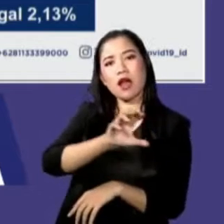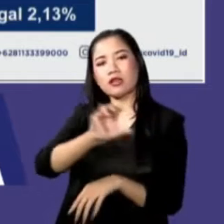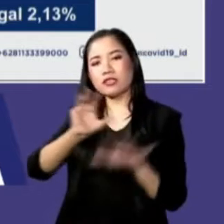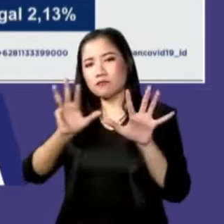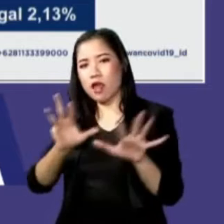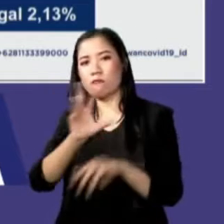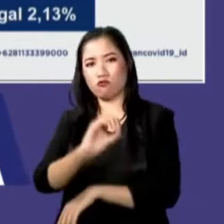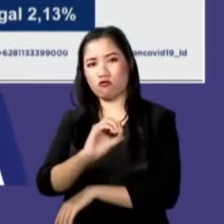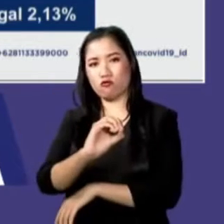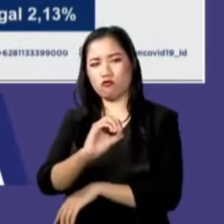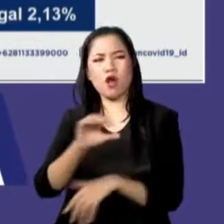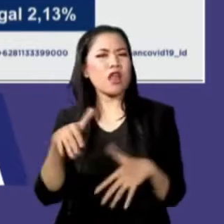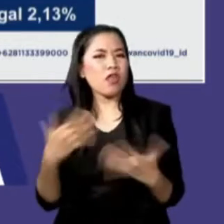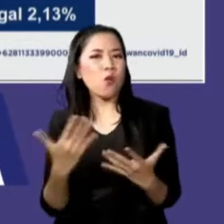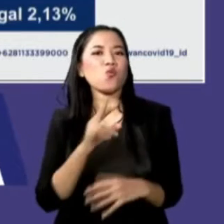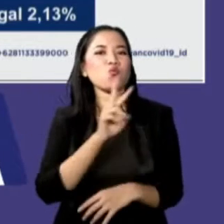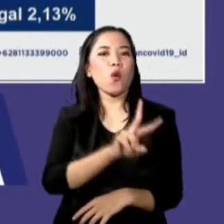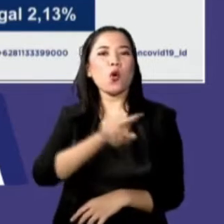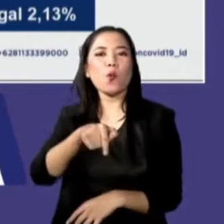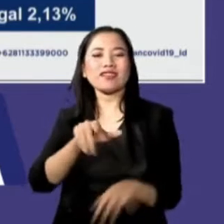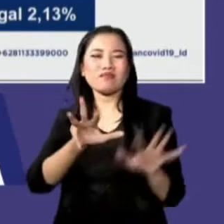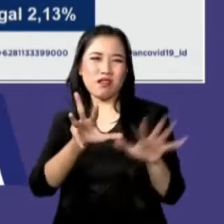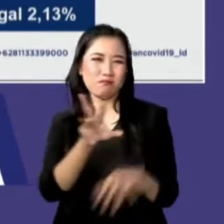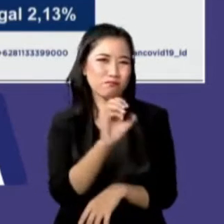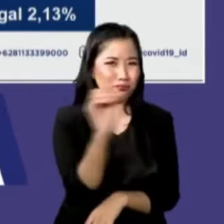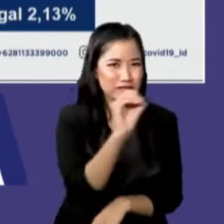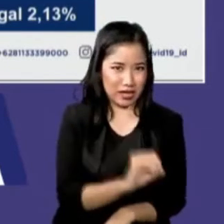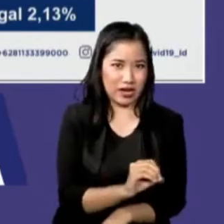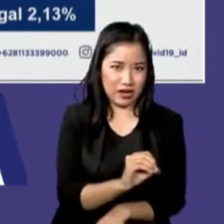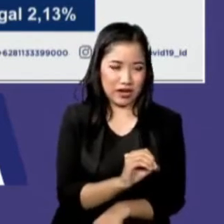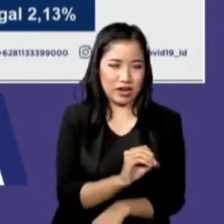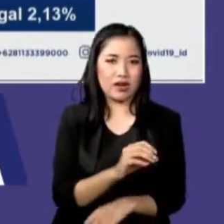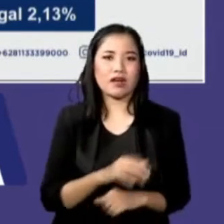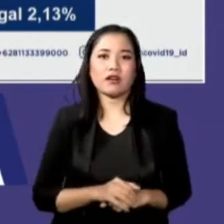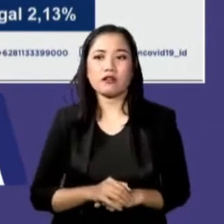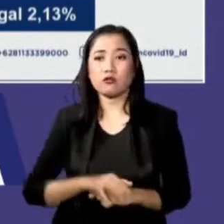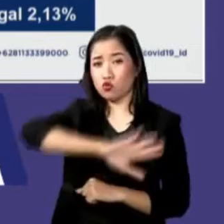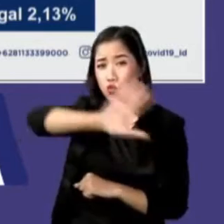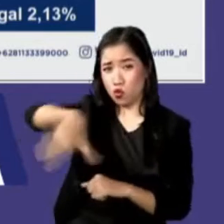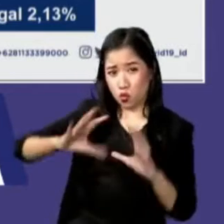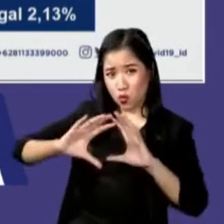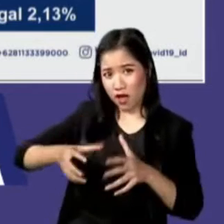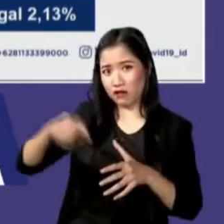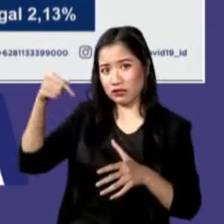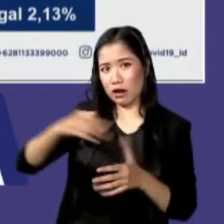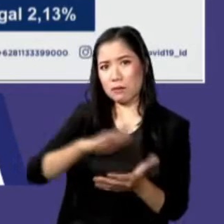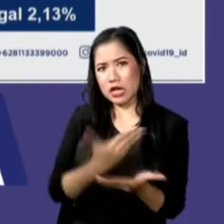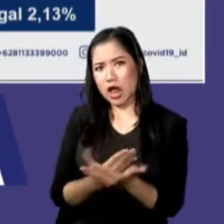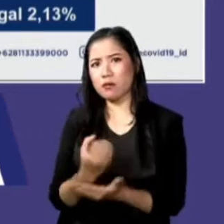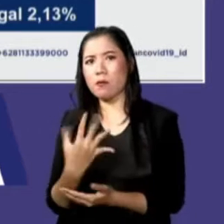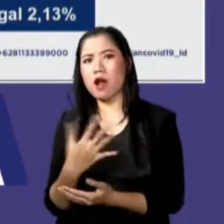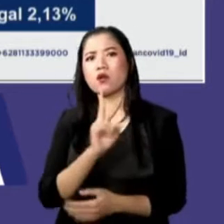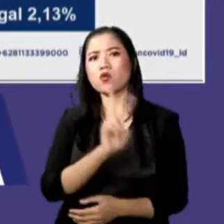26.590. atau 2,9%, di mana kasus meninggal di dunia saat ini adalah